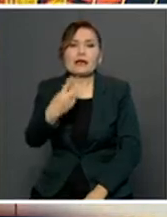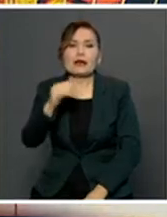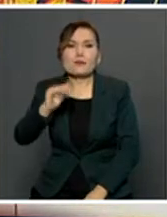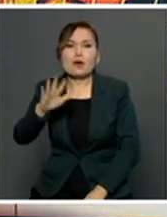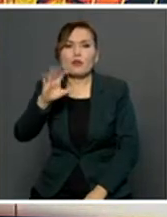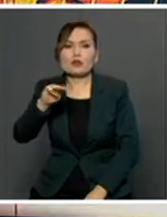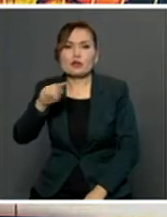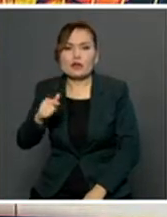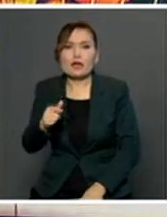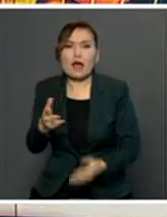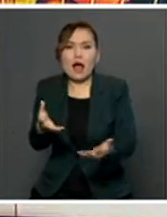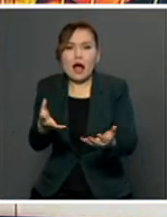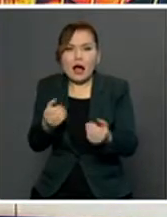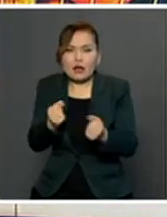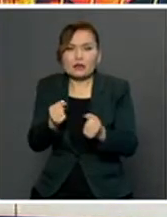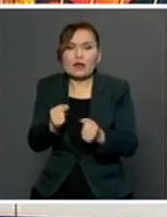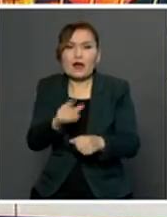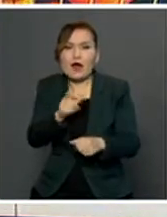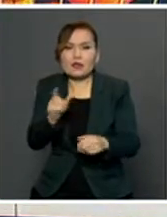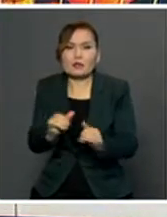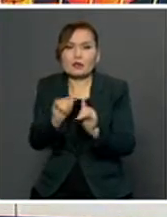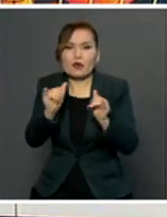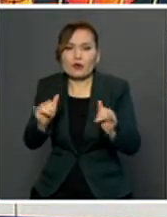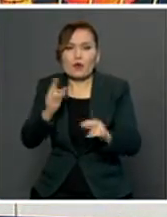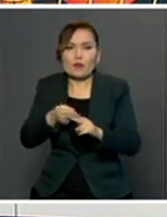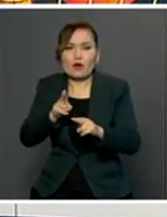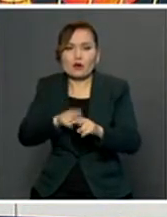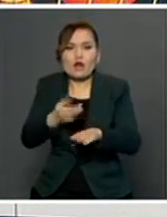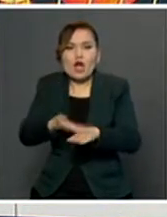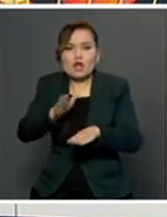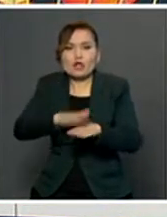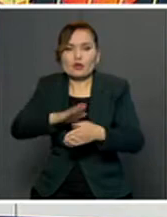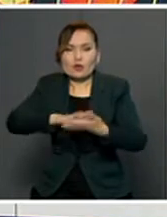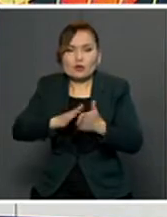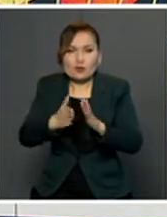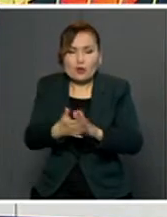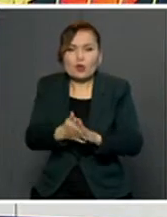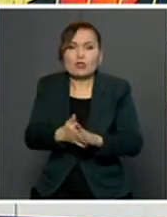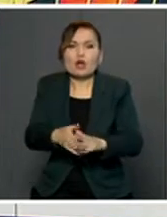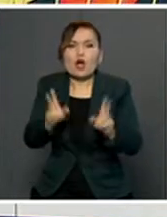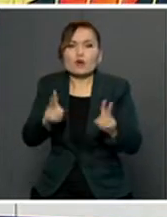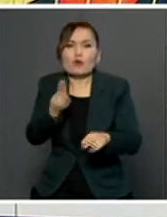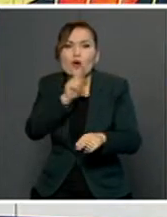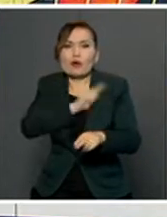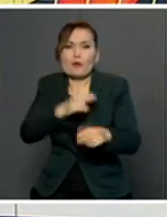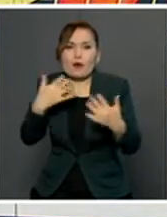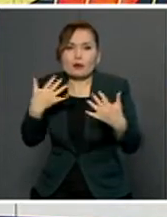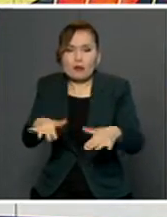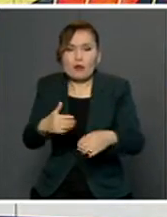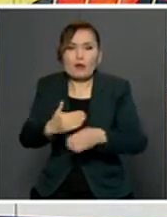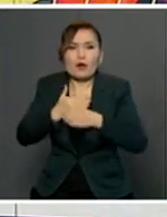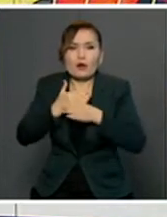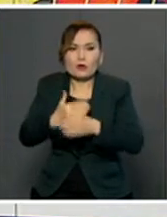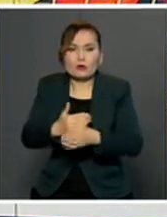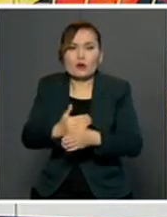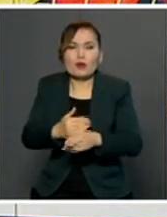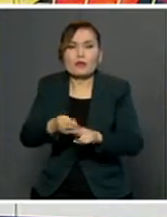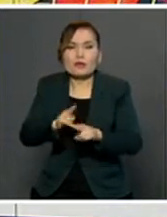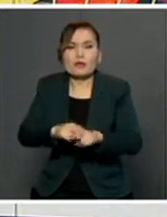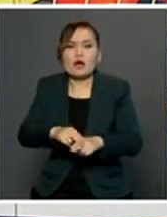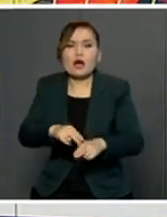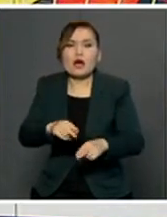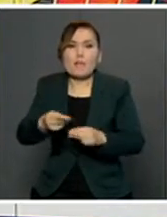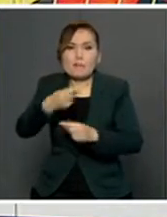2500 теңге алатындардың қатары көбейеді. Төтенше жағдай кезінде ақысыз еңбек демалысына шыққандарға берілетін көмекті енді